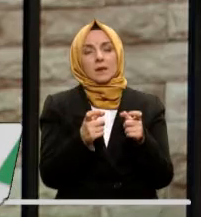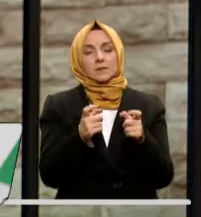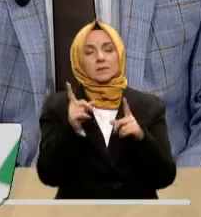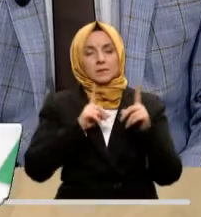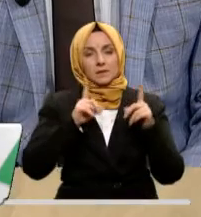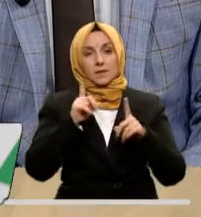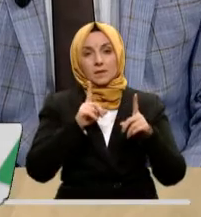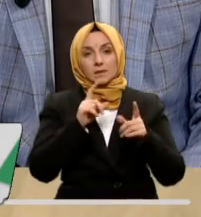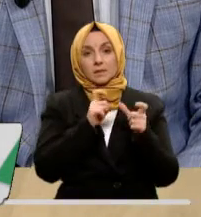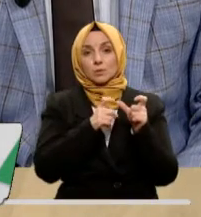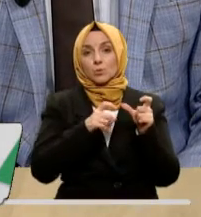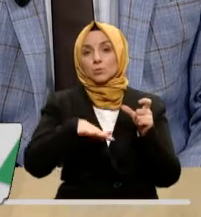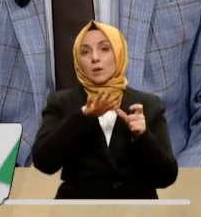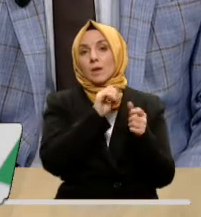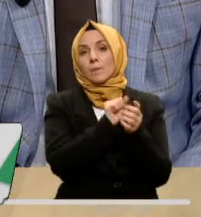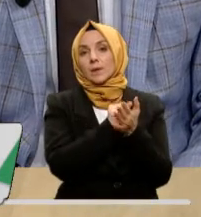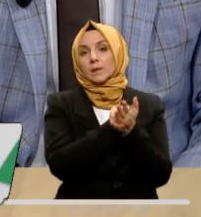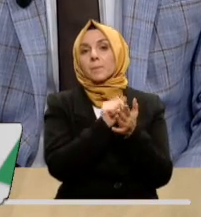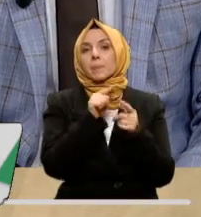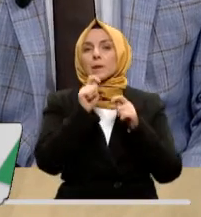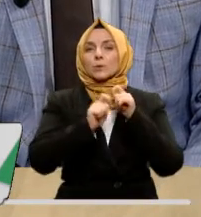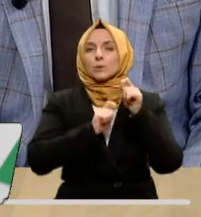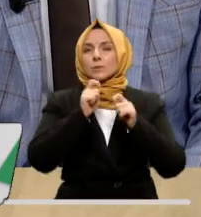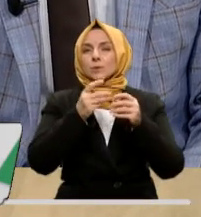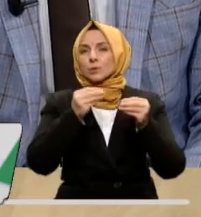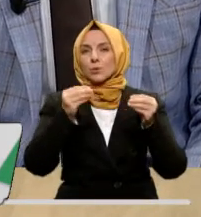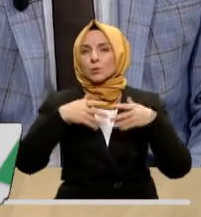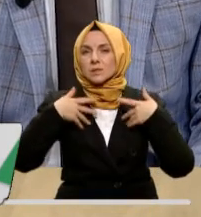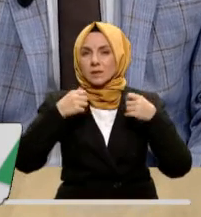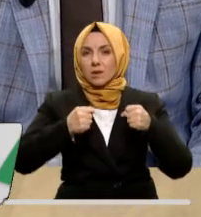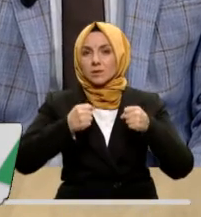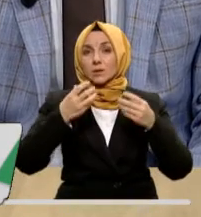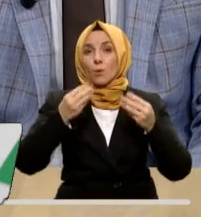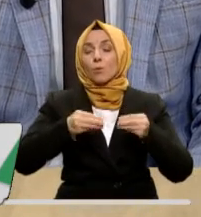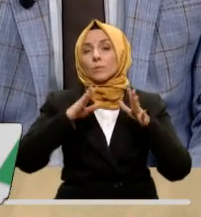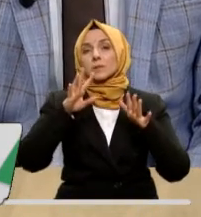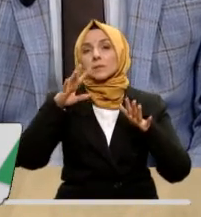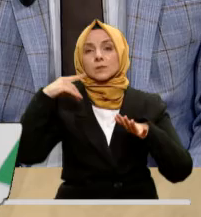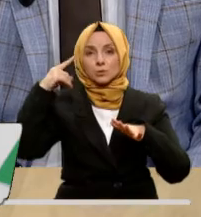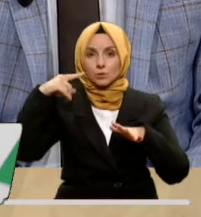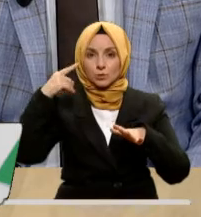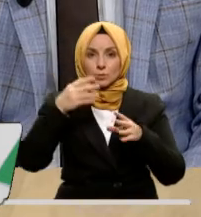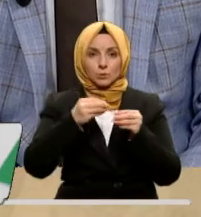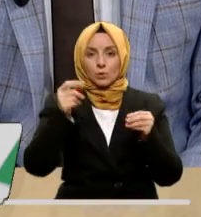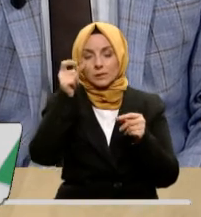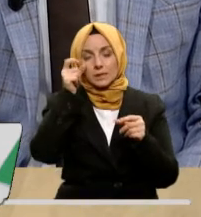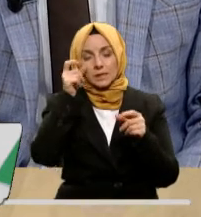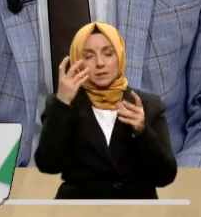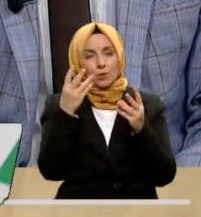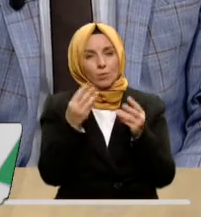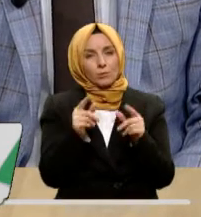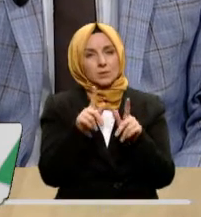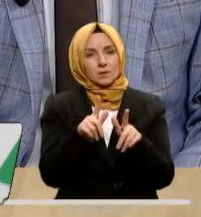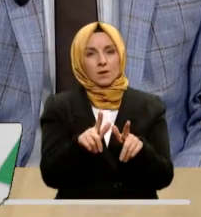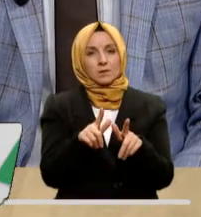medya kullanımı da Maalesef çok da sağlıklı işlemediğini şahsen düşündüğümden çok dikkatli olunması gereken bir